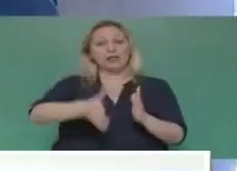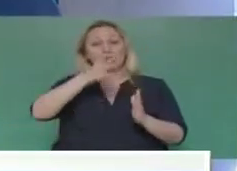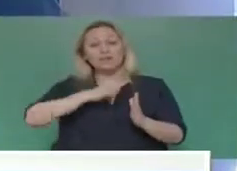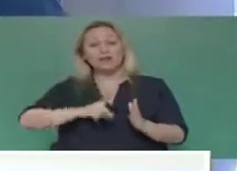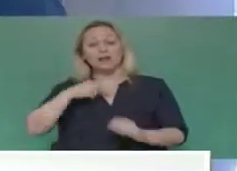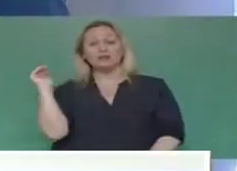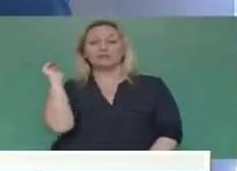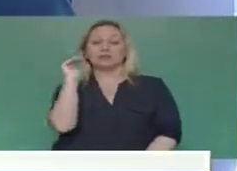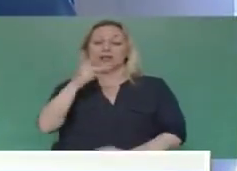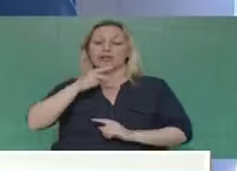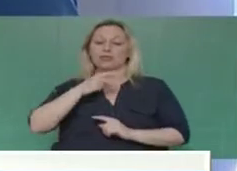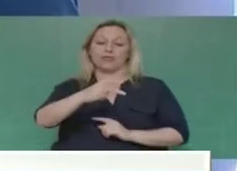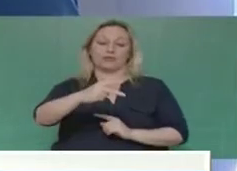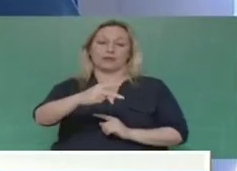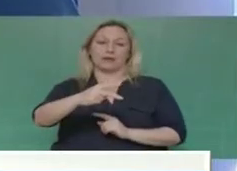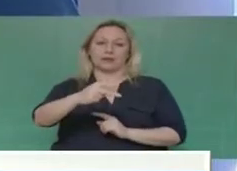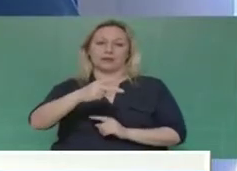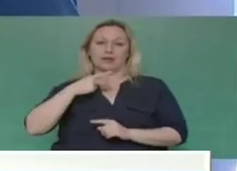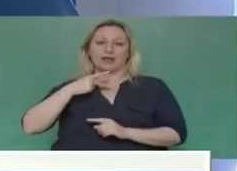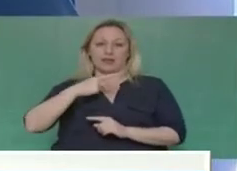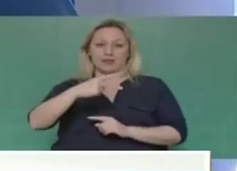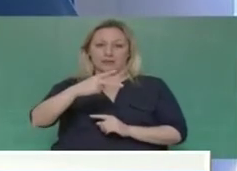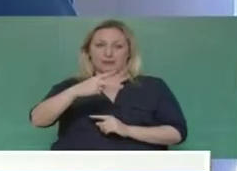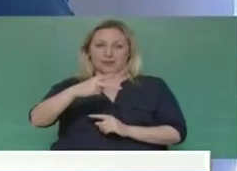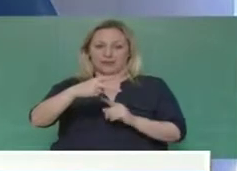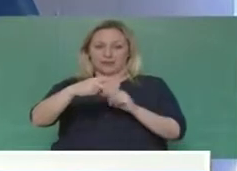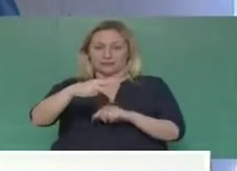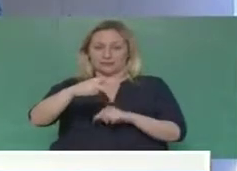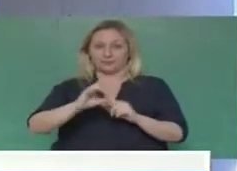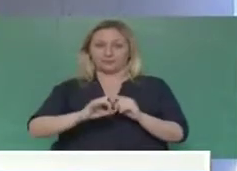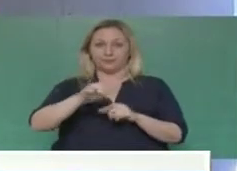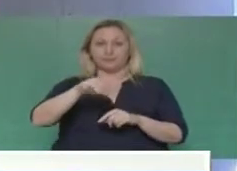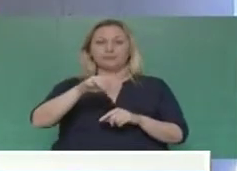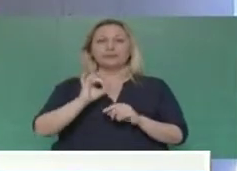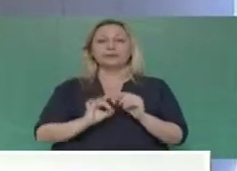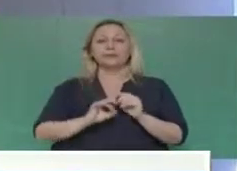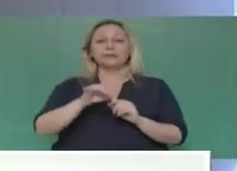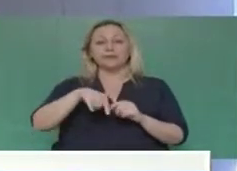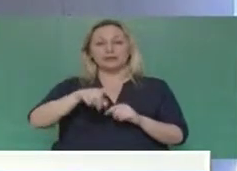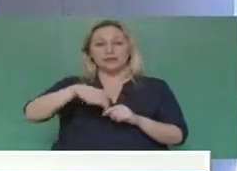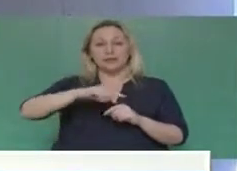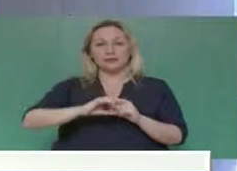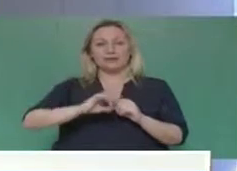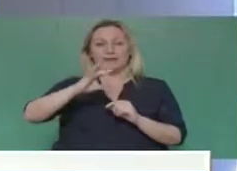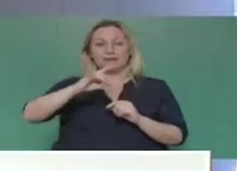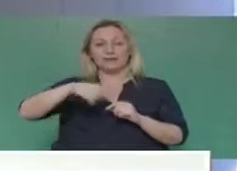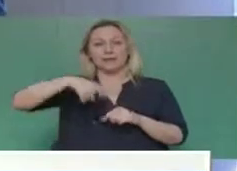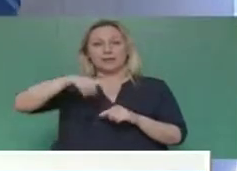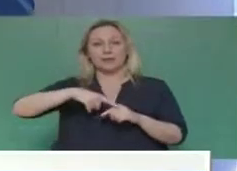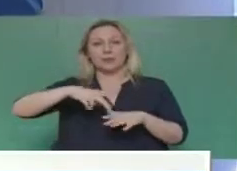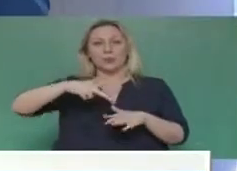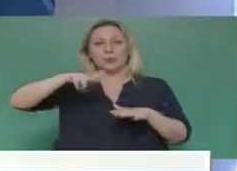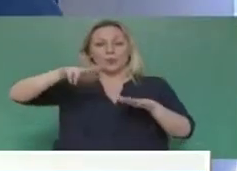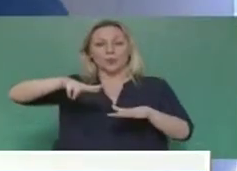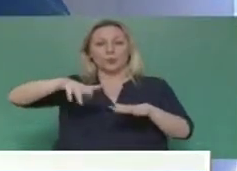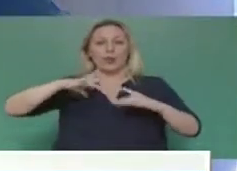σε 2 εβδομάδες, εκ των οποίων από τις 15 μέρες 8 ήταν αργία, να διαβουλευτούν οι φορείς της τοπικής αυτοδιοίκησης και οι